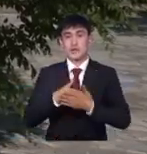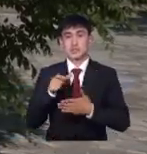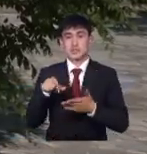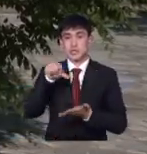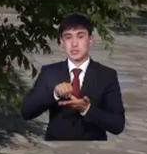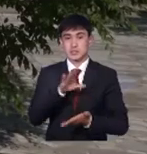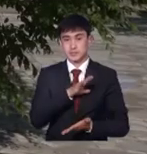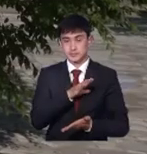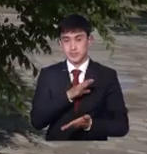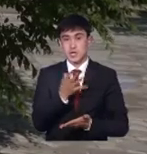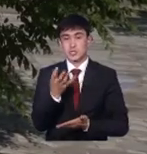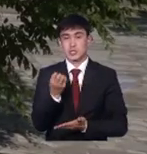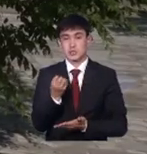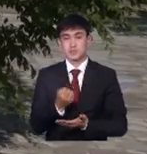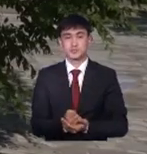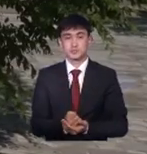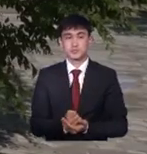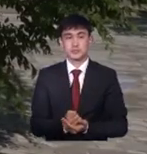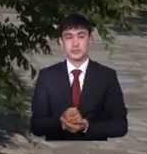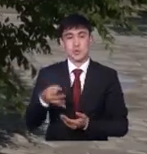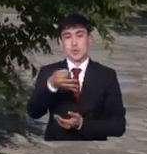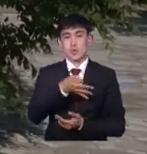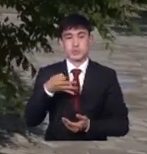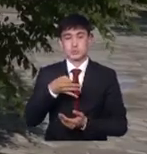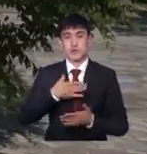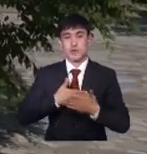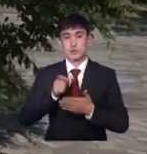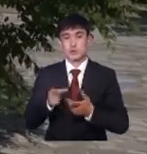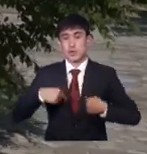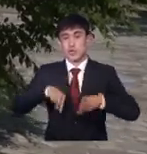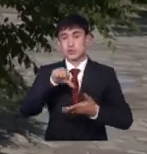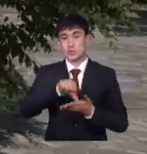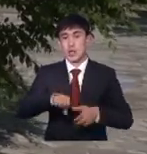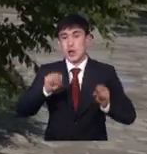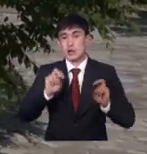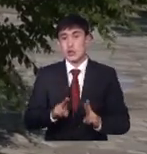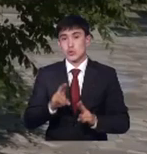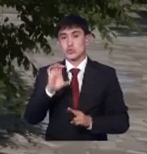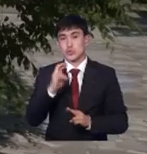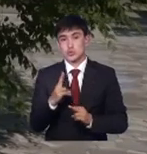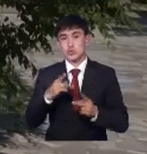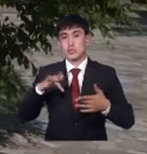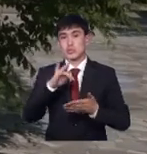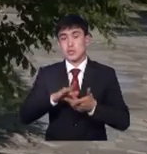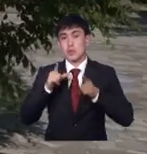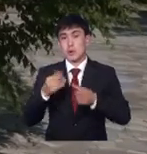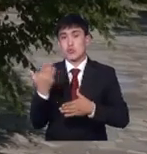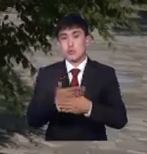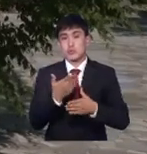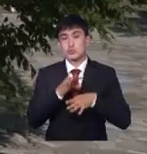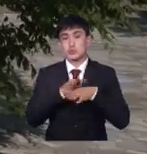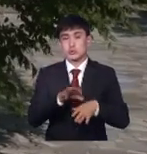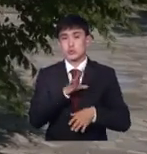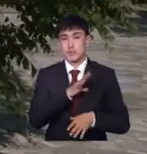атсалысқан болатын. Және де облысымыздың волонтерлардың қатысуымен арнаулы әлеуметтік орталықтарға барып көмек жұмыстарын